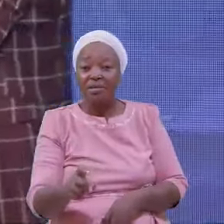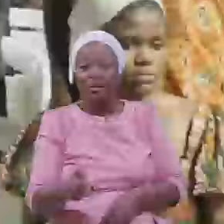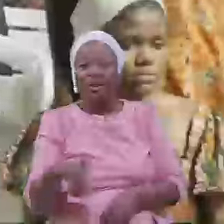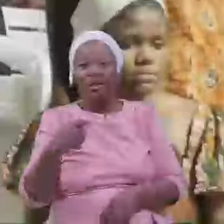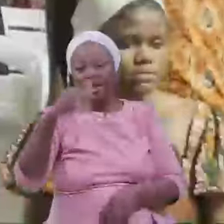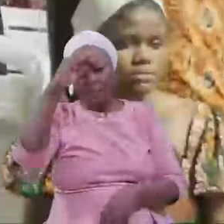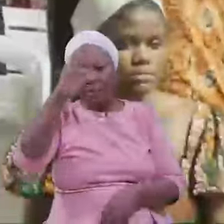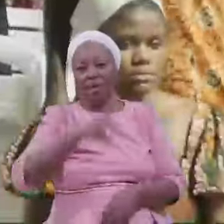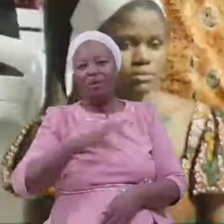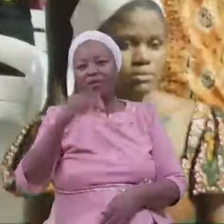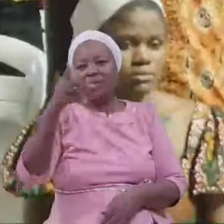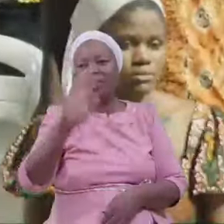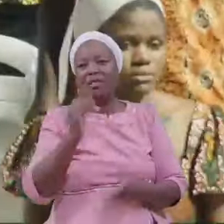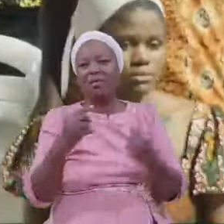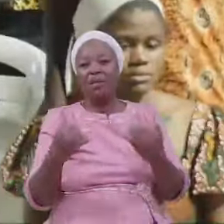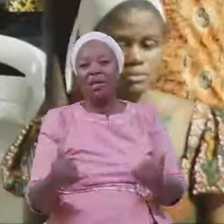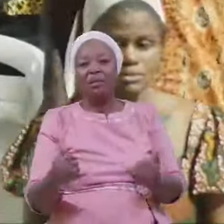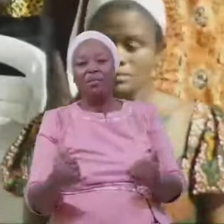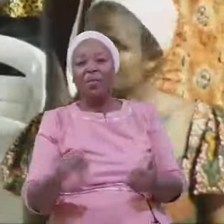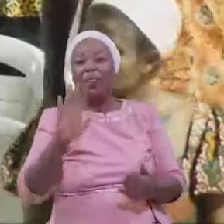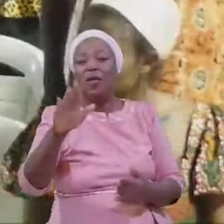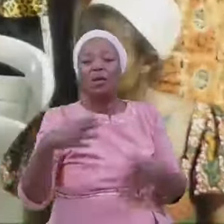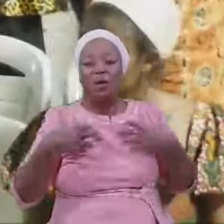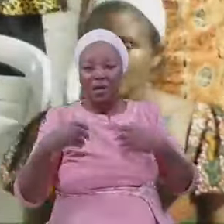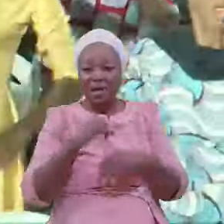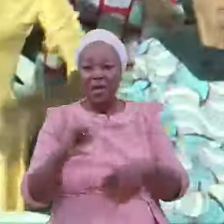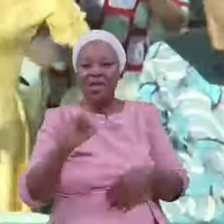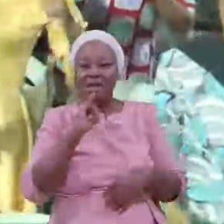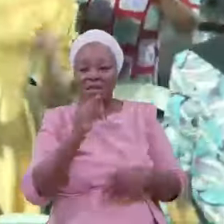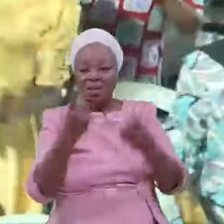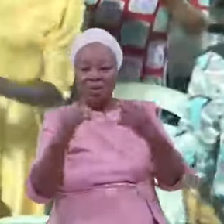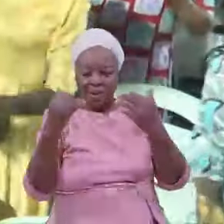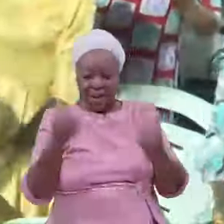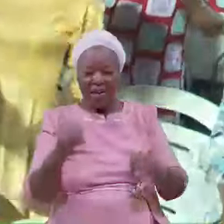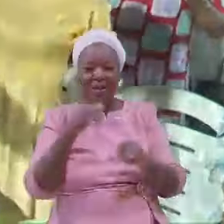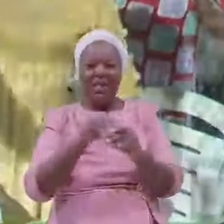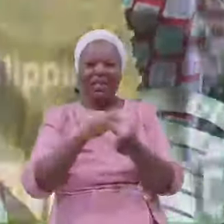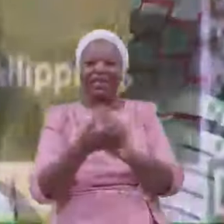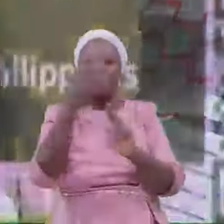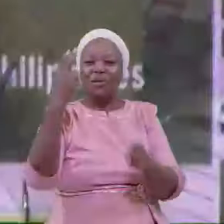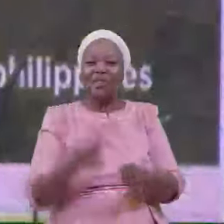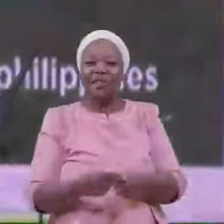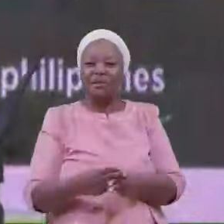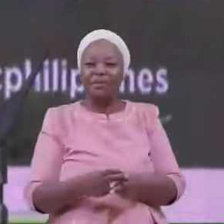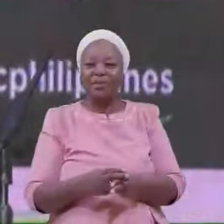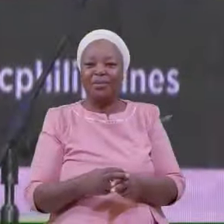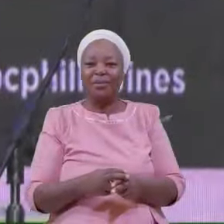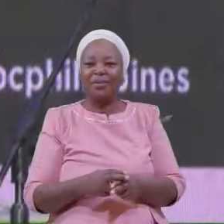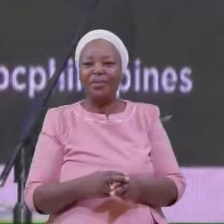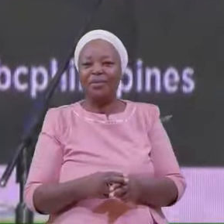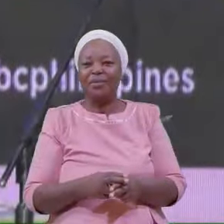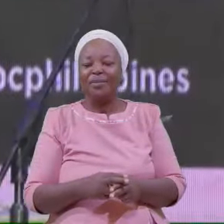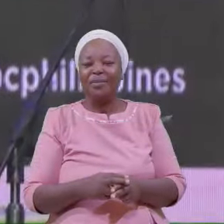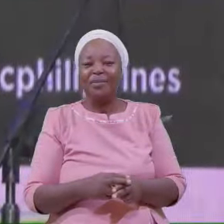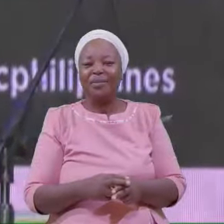now. Your healing is coming now. Ang kagalingan mo ay dumarating na ngayon.